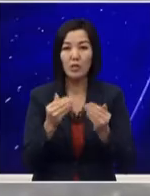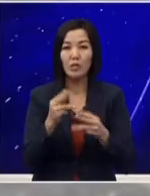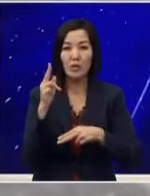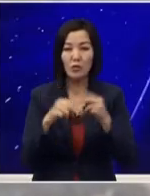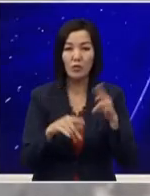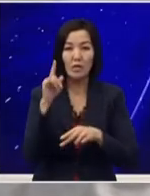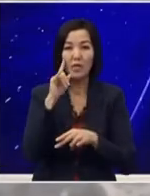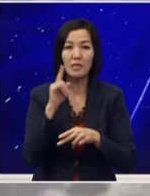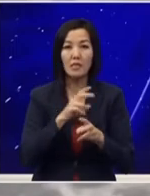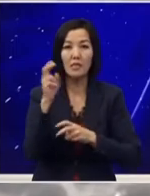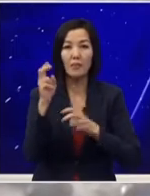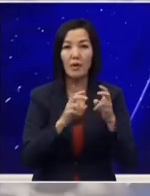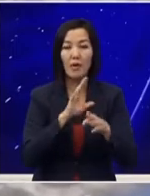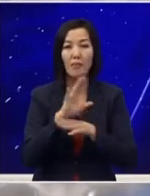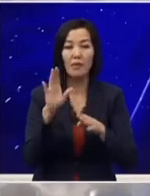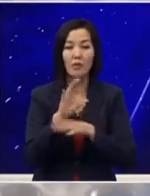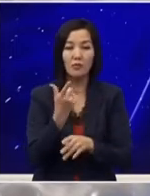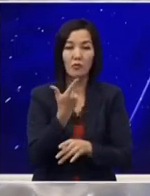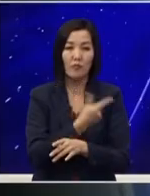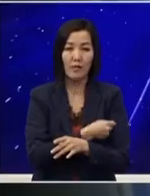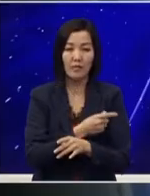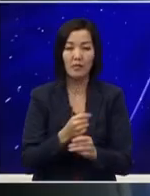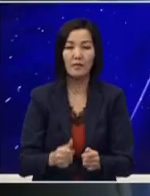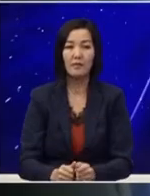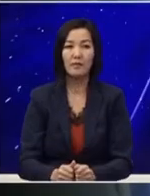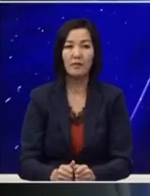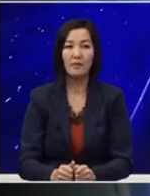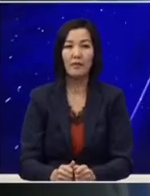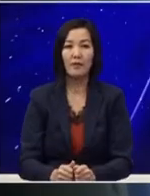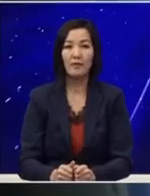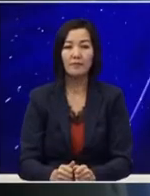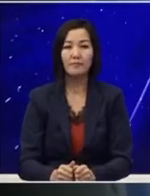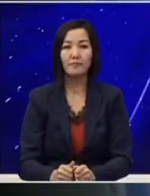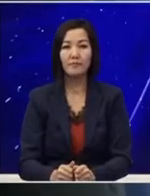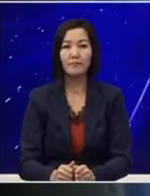строится казахстанский завод по производству вакцин.